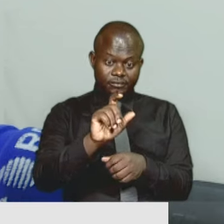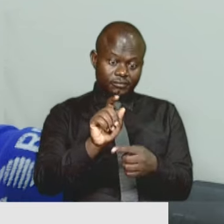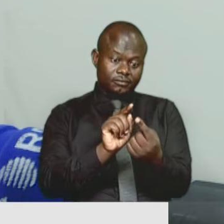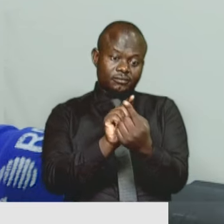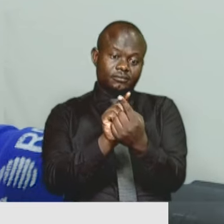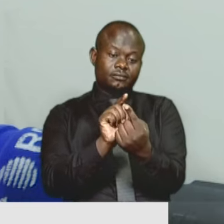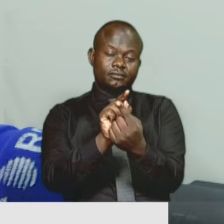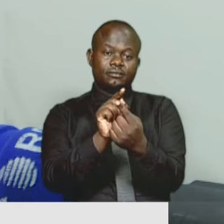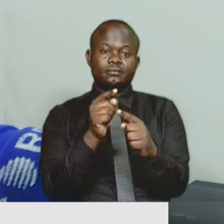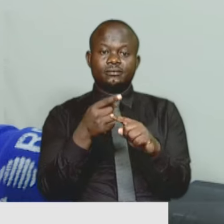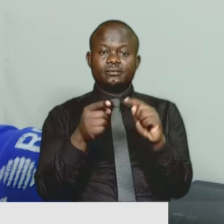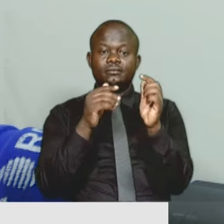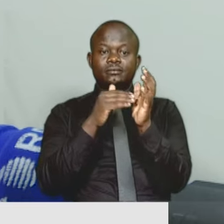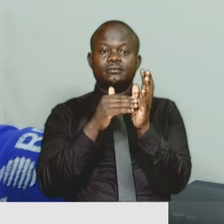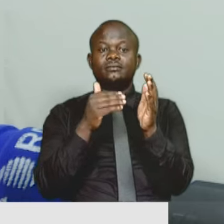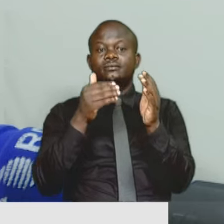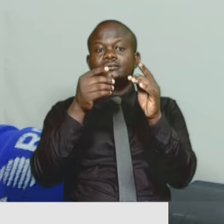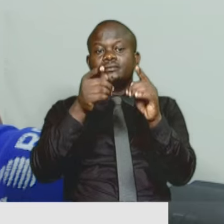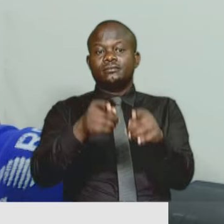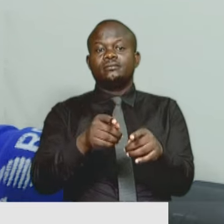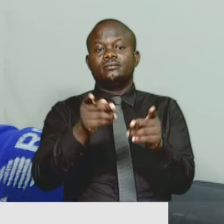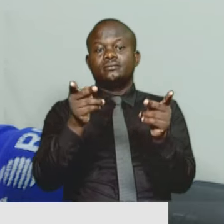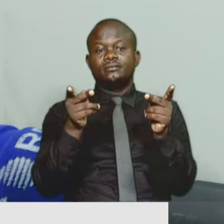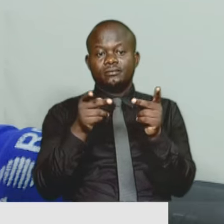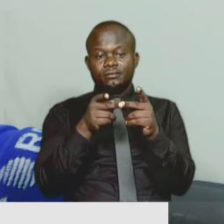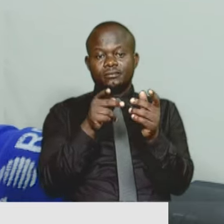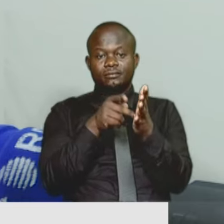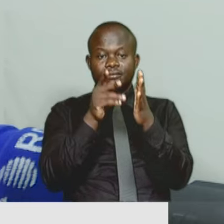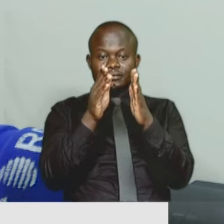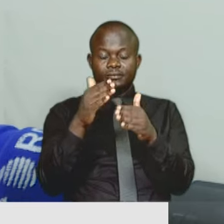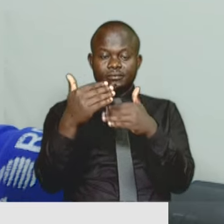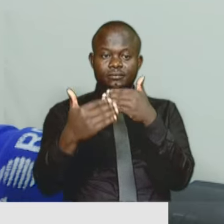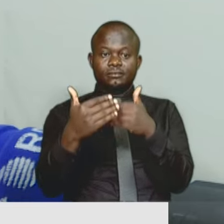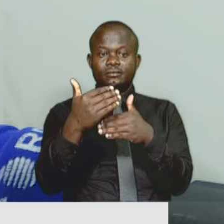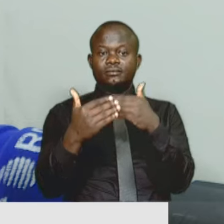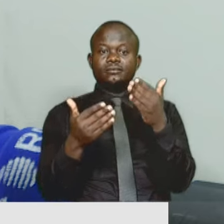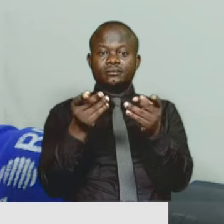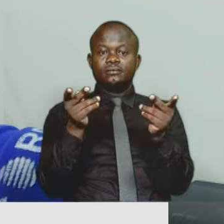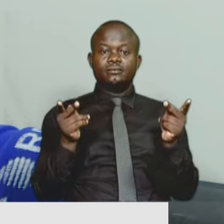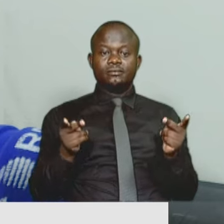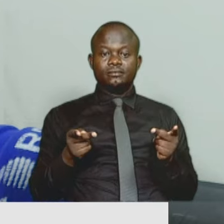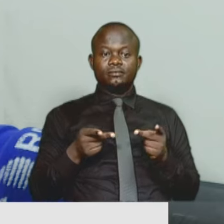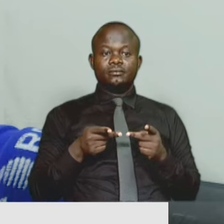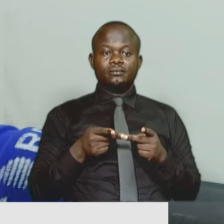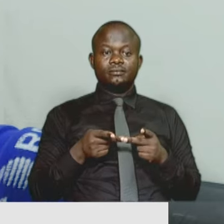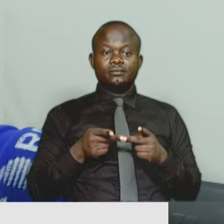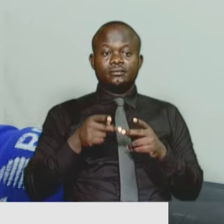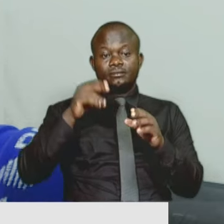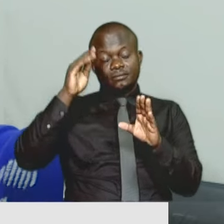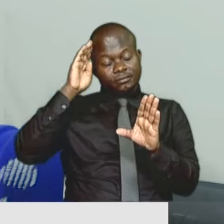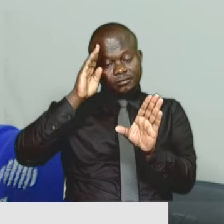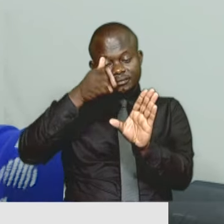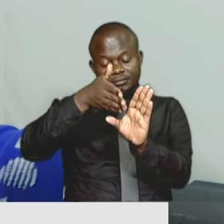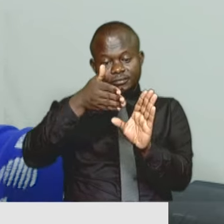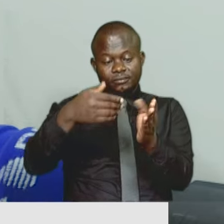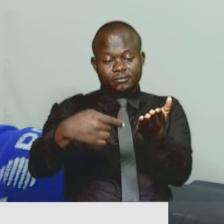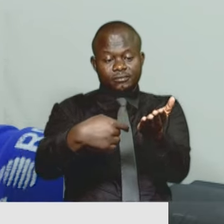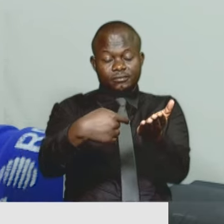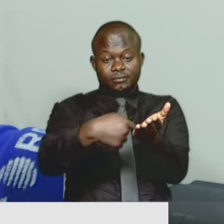na agera ku ivuriro rimwegereye aho hari umubisikologe